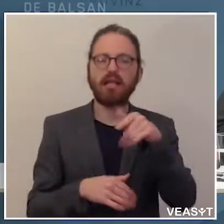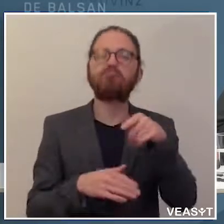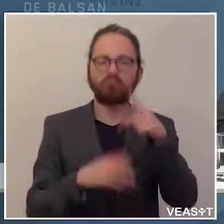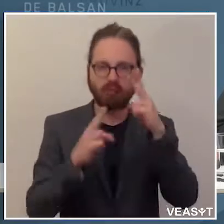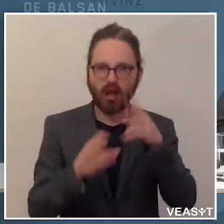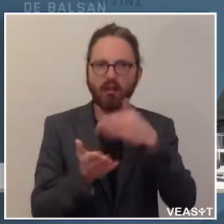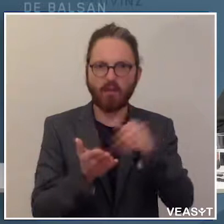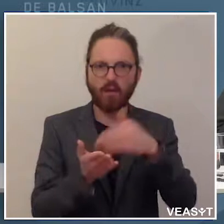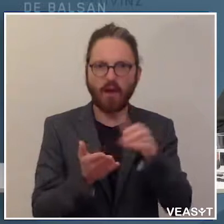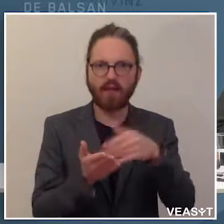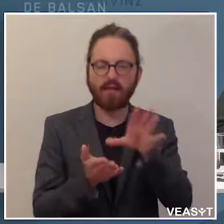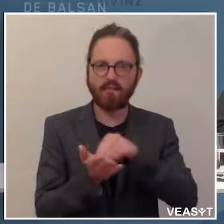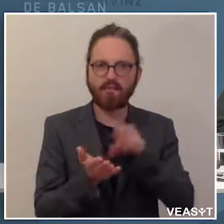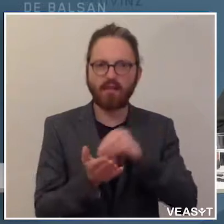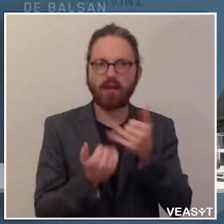sky